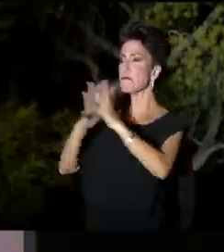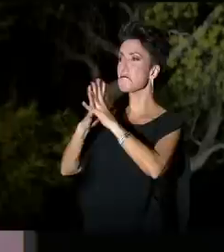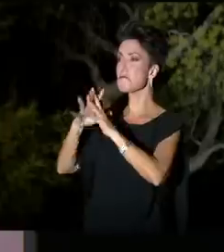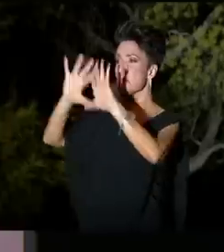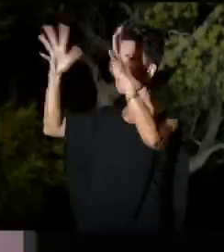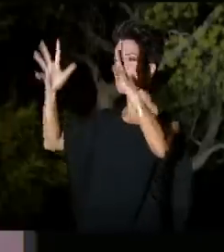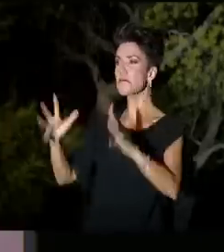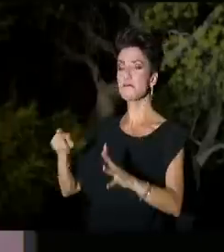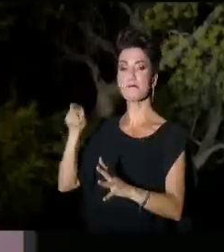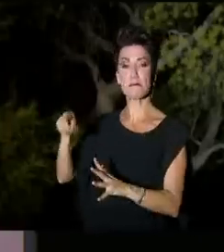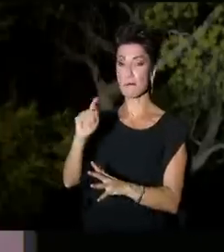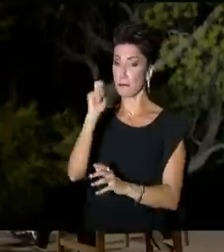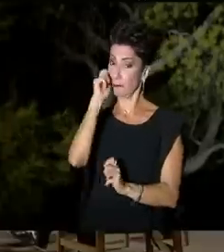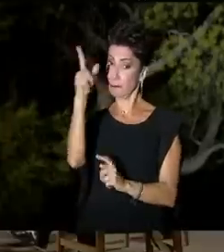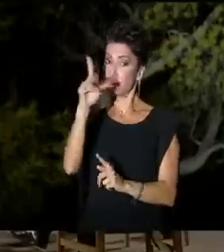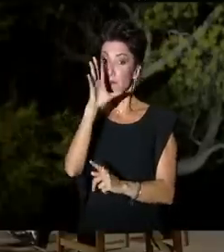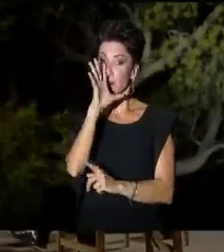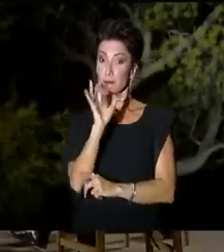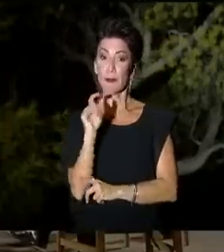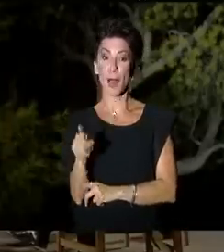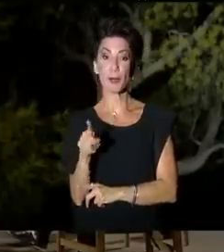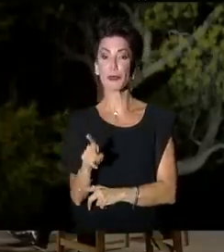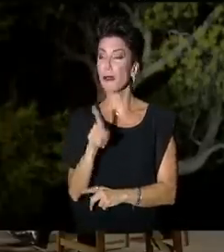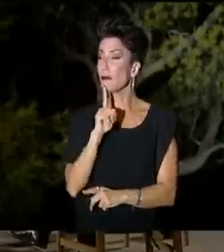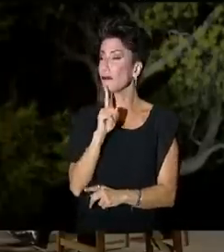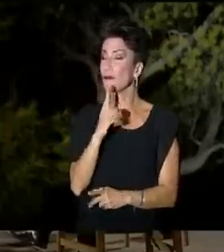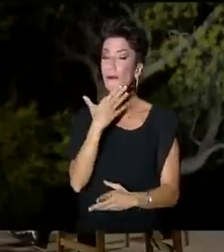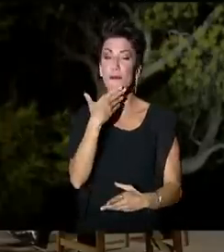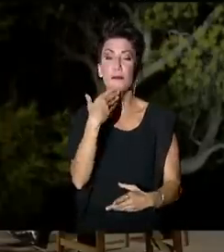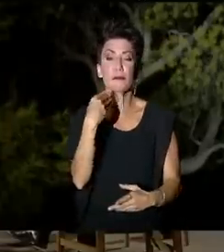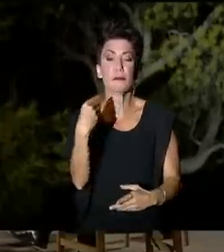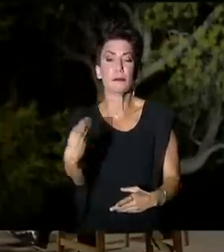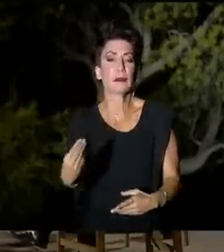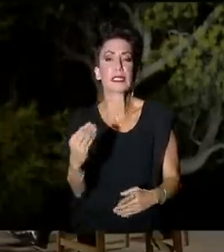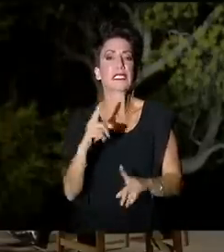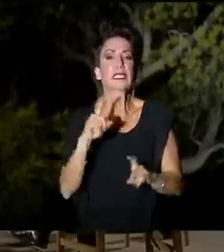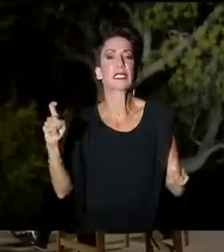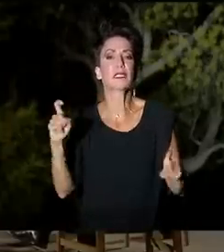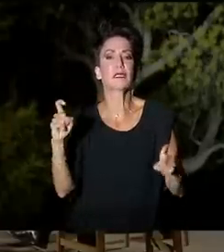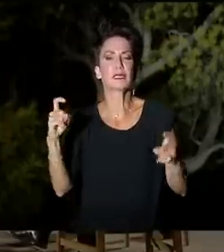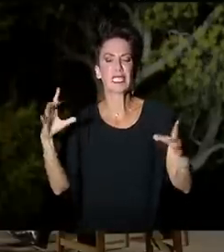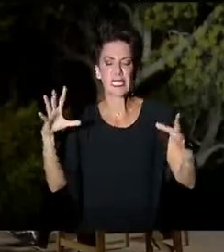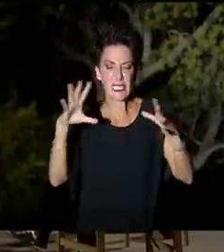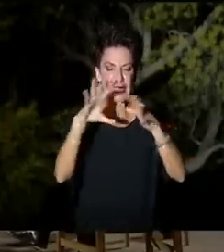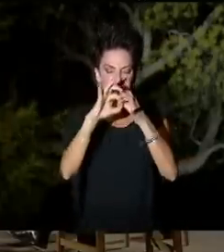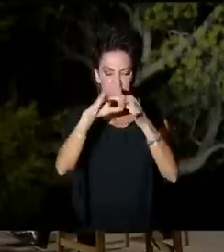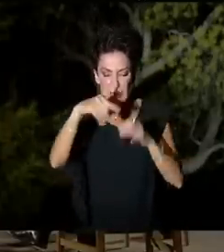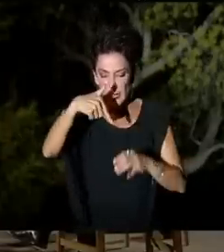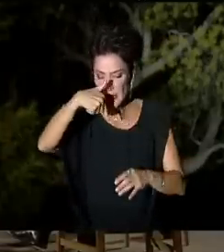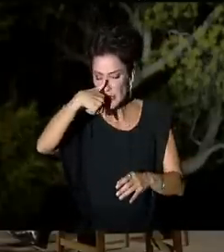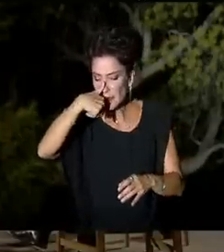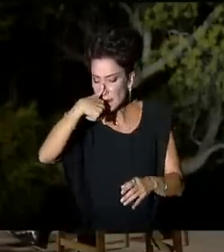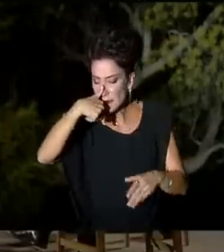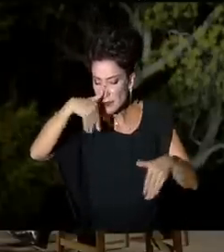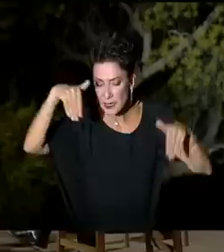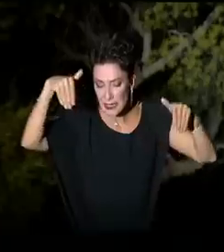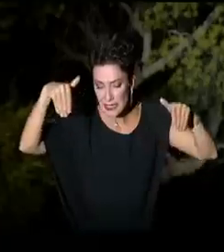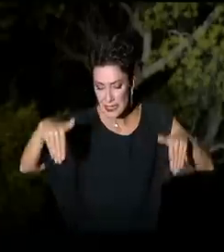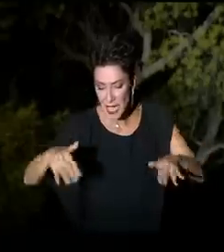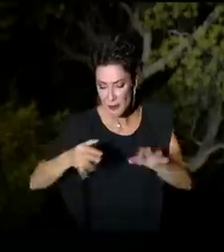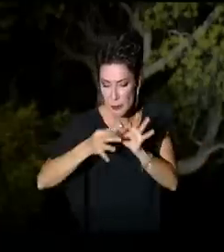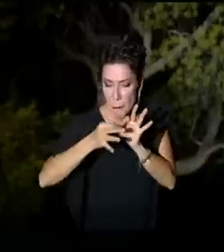εκπληκτικό πράγματι είναι πως το ωραίο εδώ ταυτίζεται με την απόλυτη σεμνότητα, το μέτρο, το σεβασμό προς τη